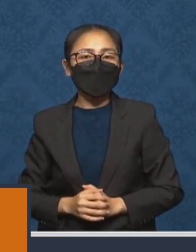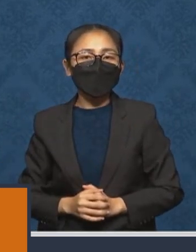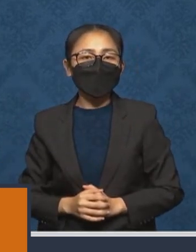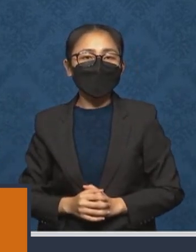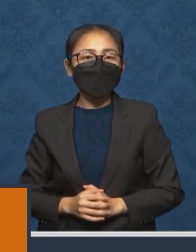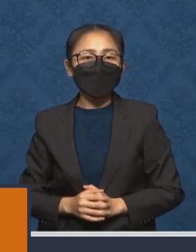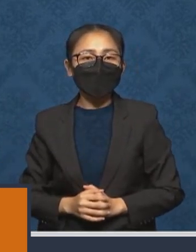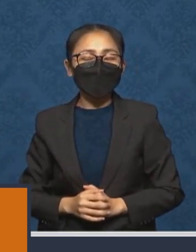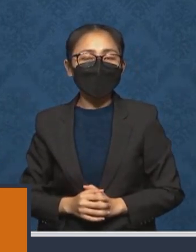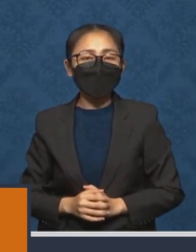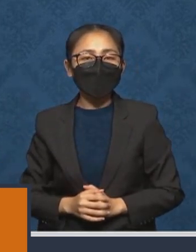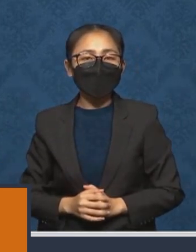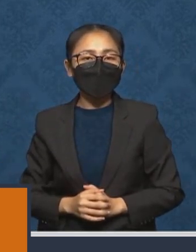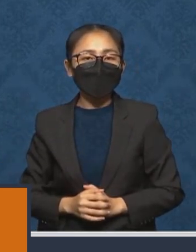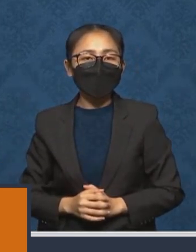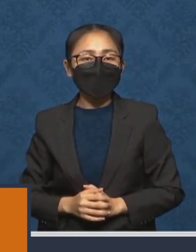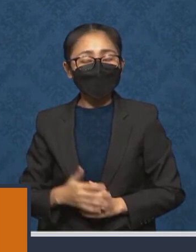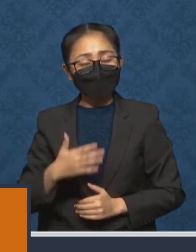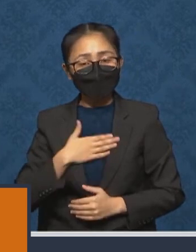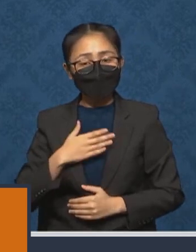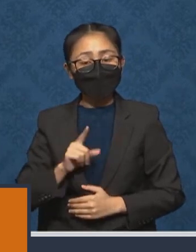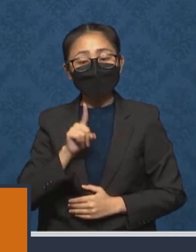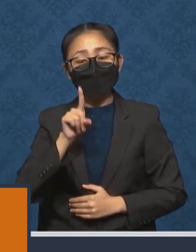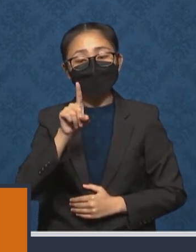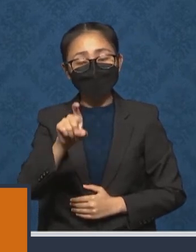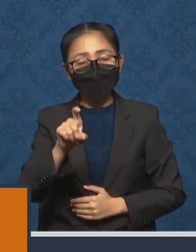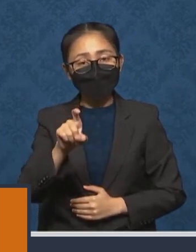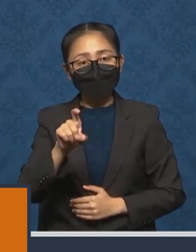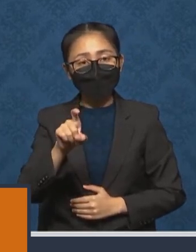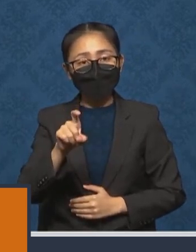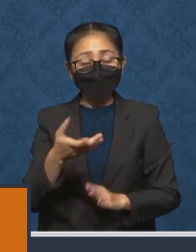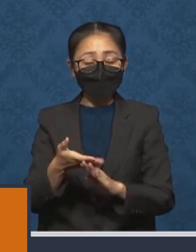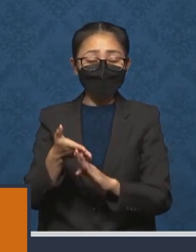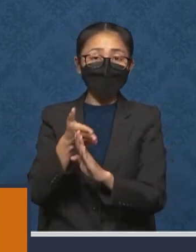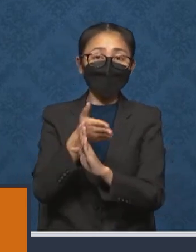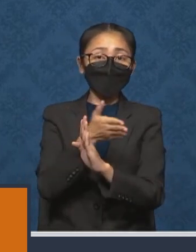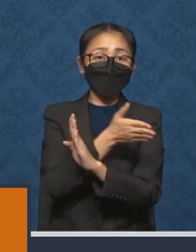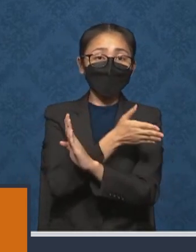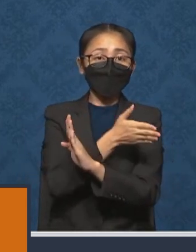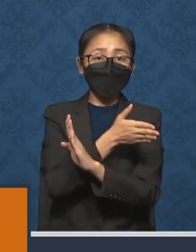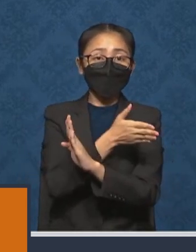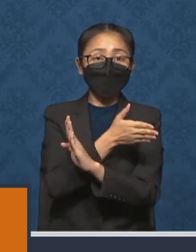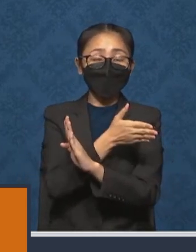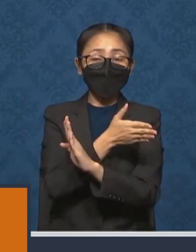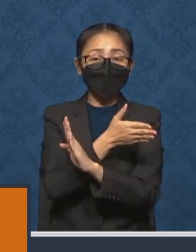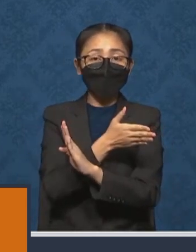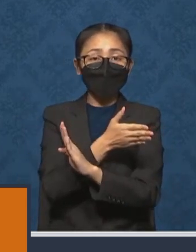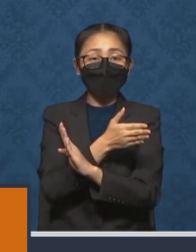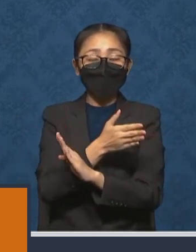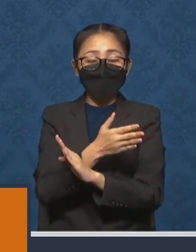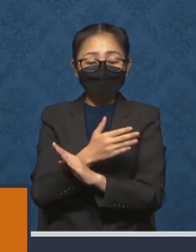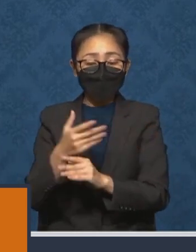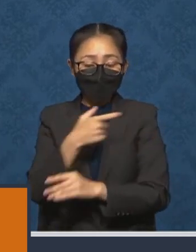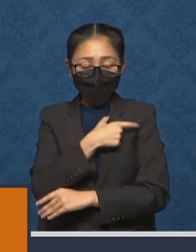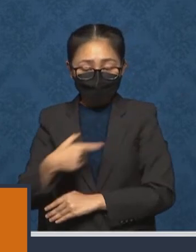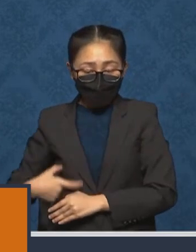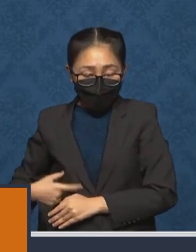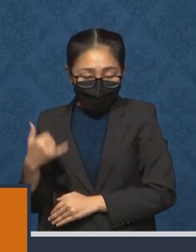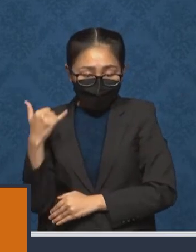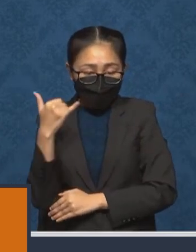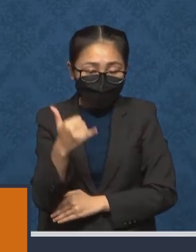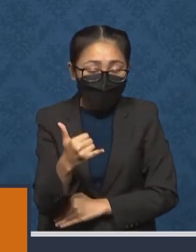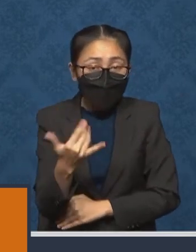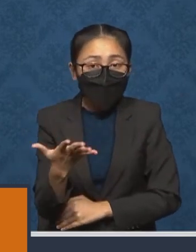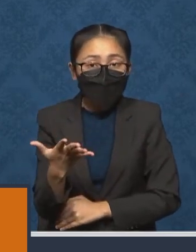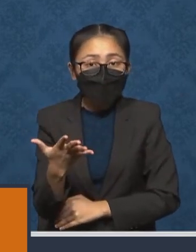ช้ท่านประธานครับคำถามของผมก็คือแล้วก่อนหน้านี้ไม่มีการเสด็จเหรอครับทำไมงบถึงเพิ่งมาเพิ่ม